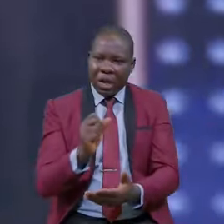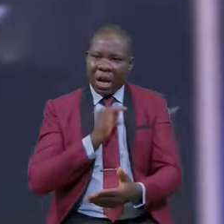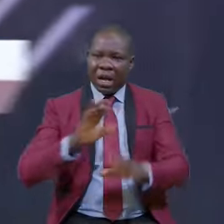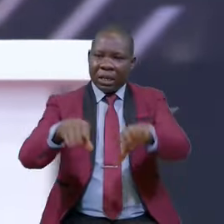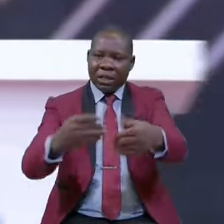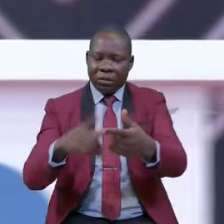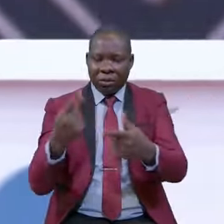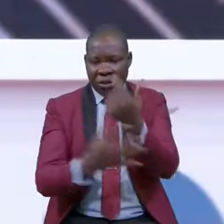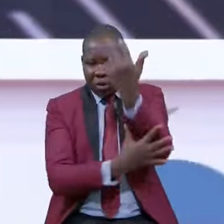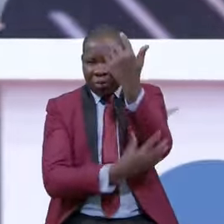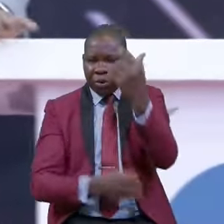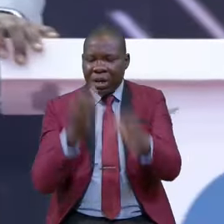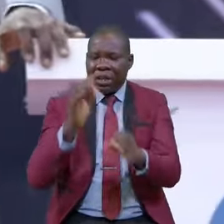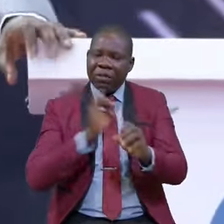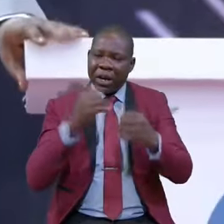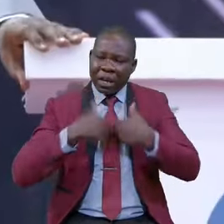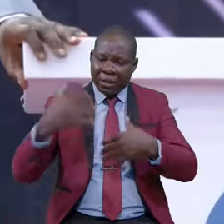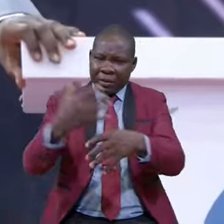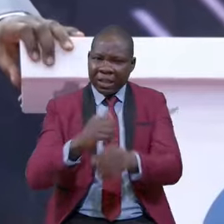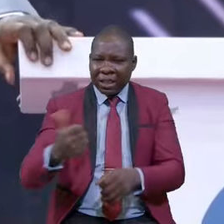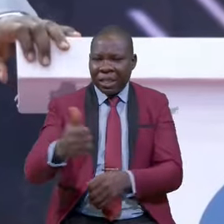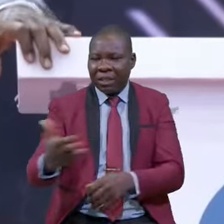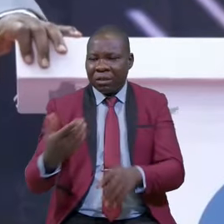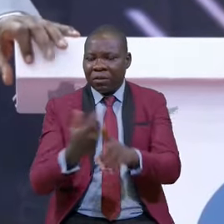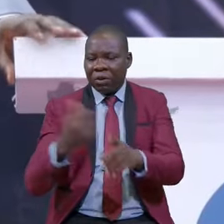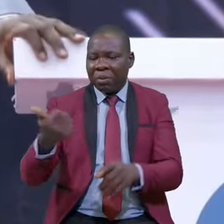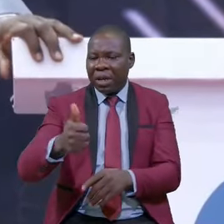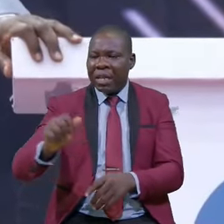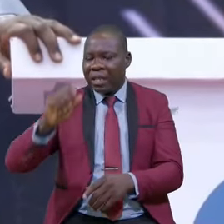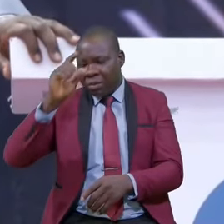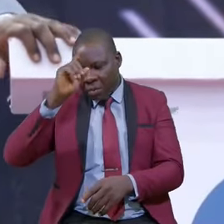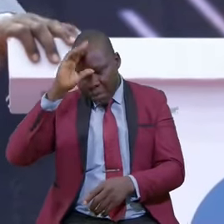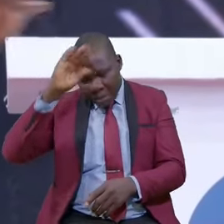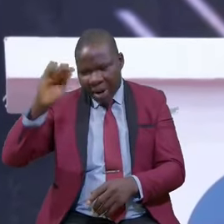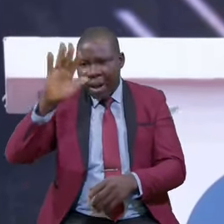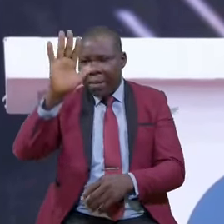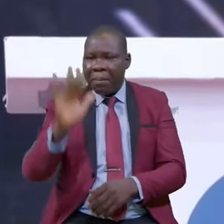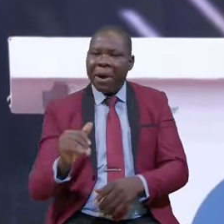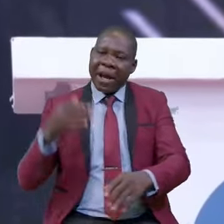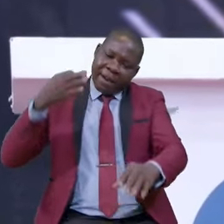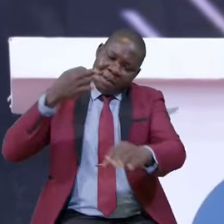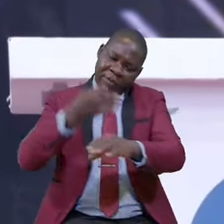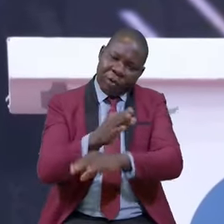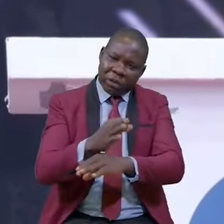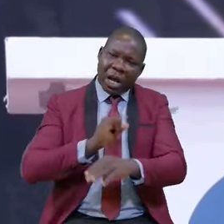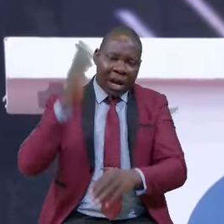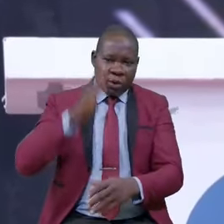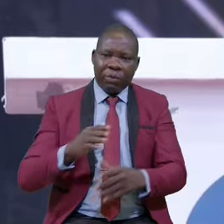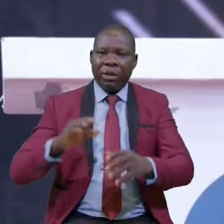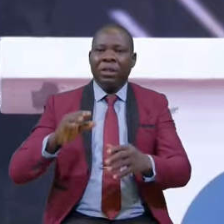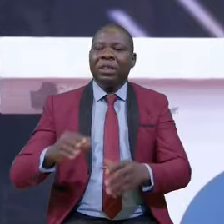je lui rends le sang, le quadruple. L'homme n'était plus resté tel qu'il était. Et la